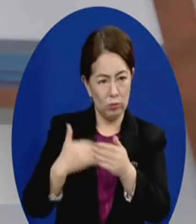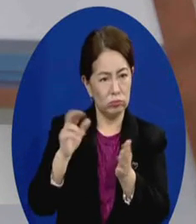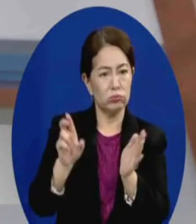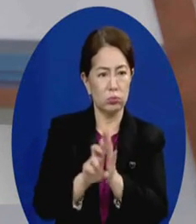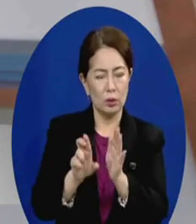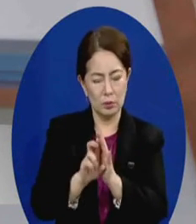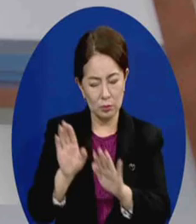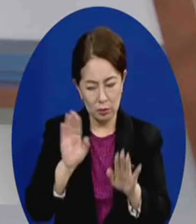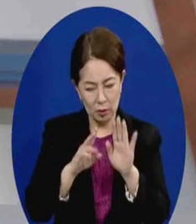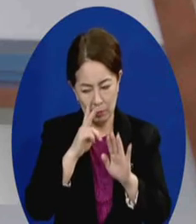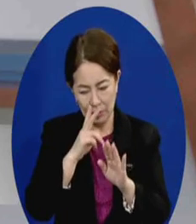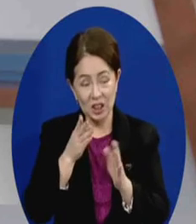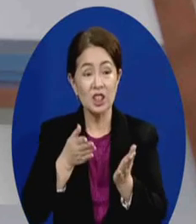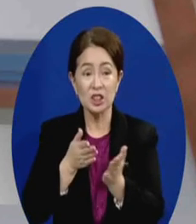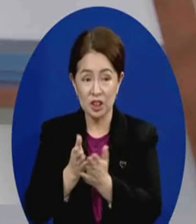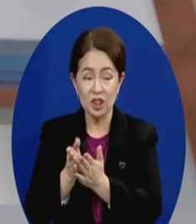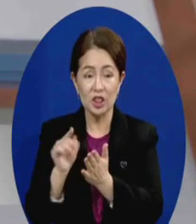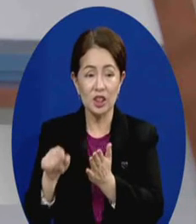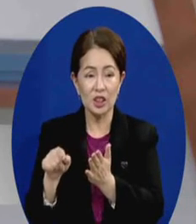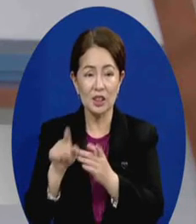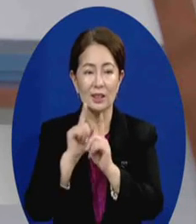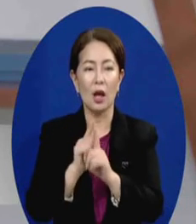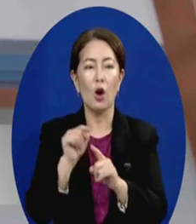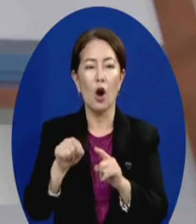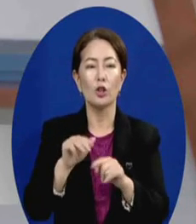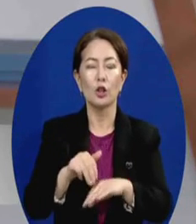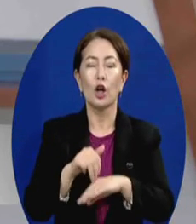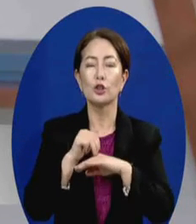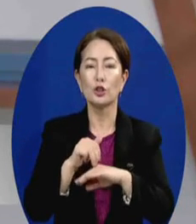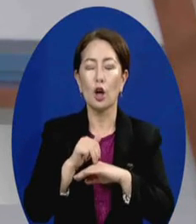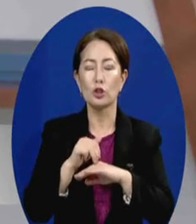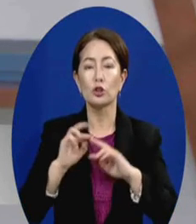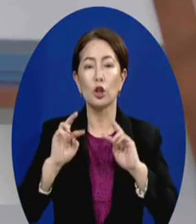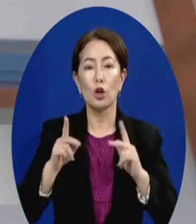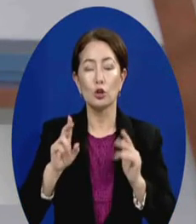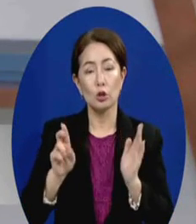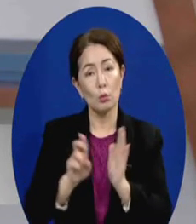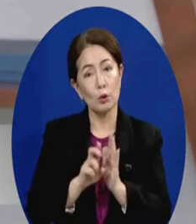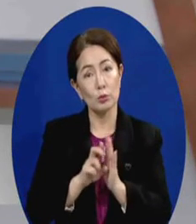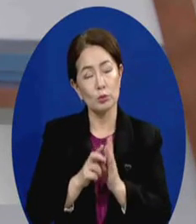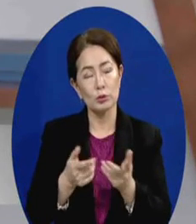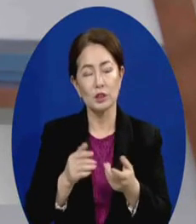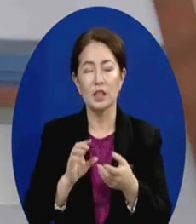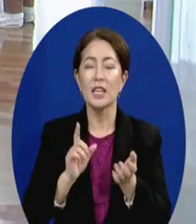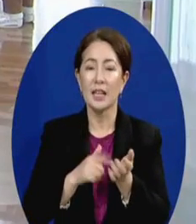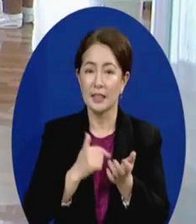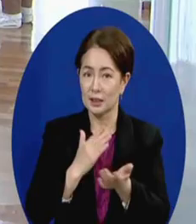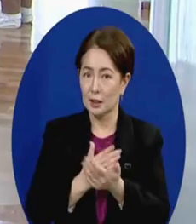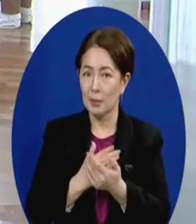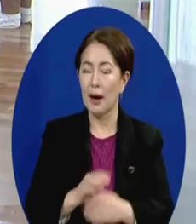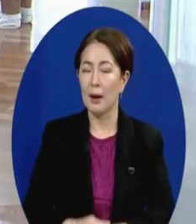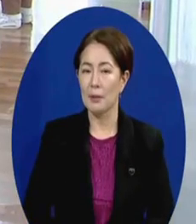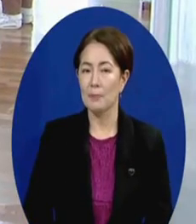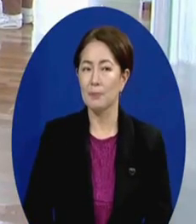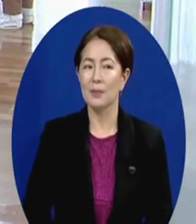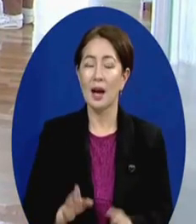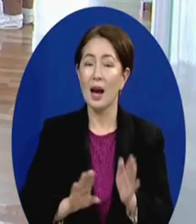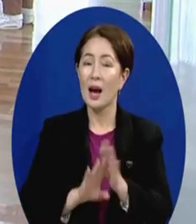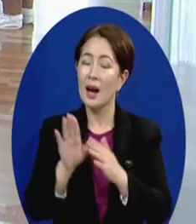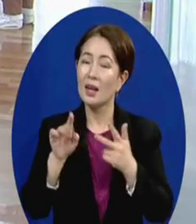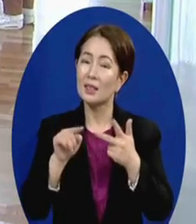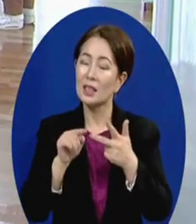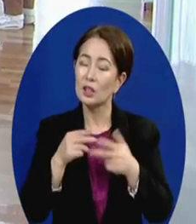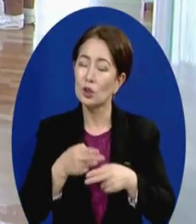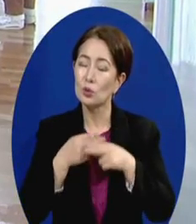гэсэн ийм одоо чиглэлээр одоогийн хэрэгжиж байгаа тогтолцоог одоо бас өөрчлөх боломжтой болоход ийм одоо шаардлага бол байна. Анхан шатны